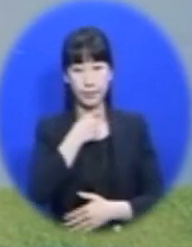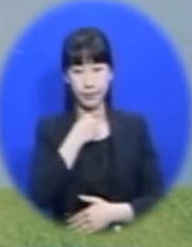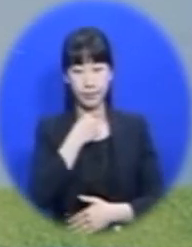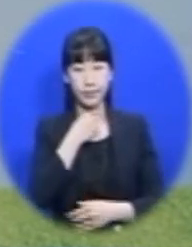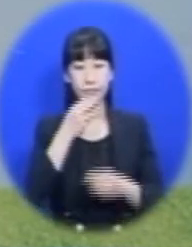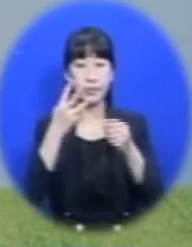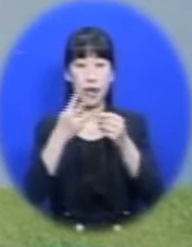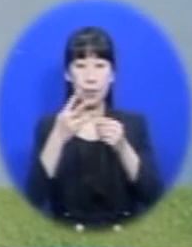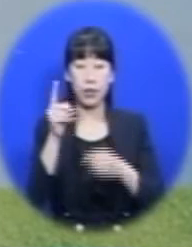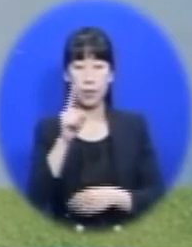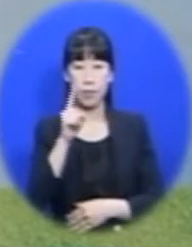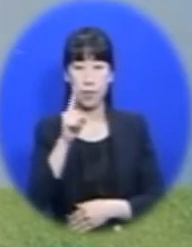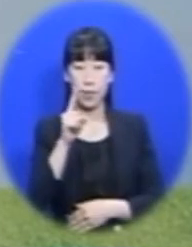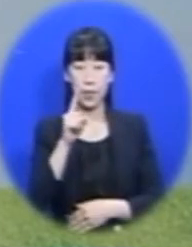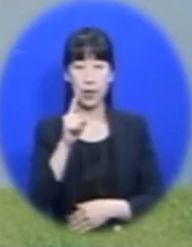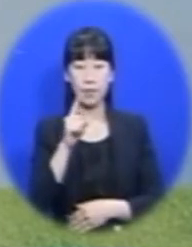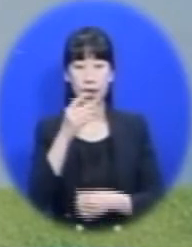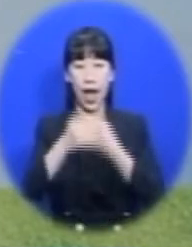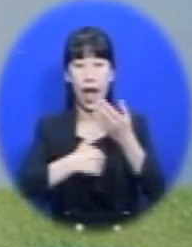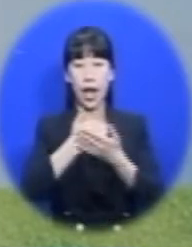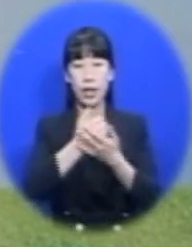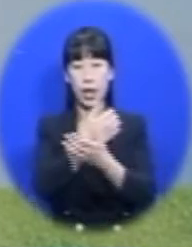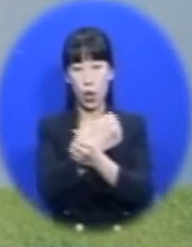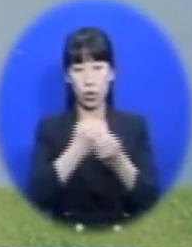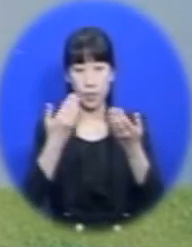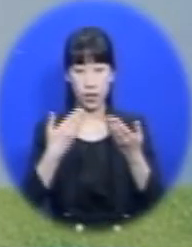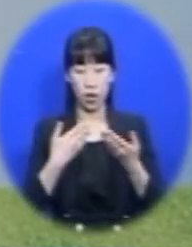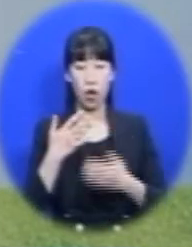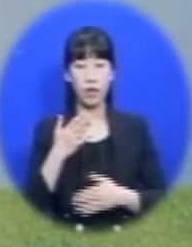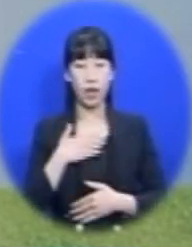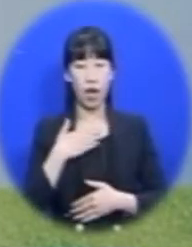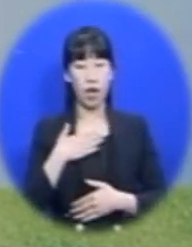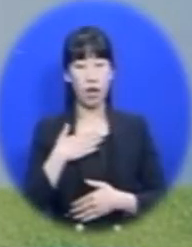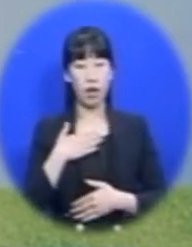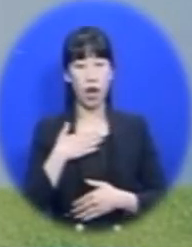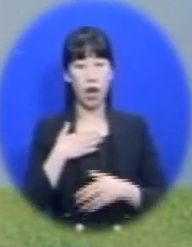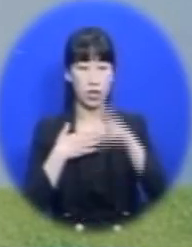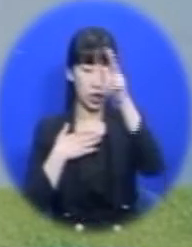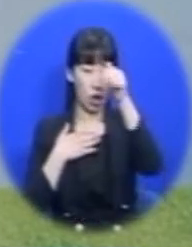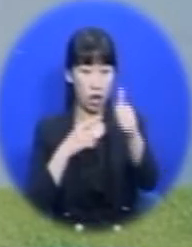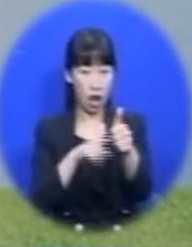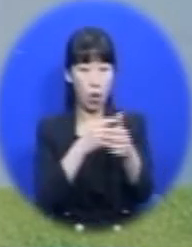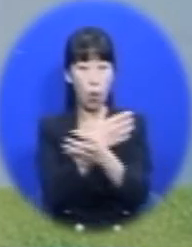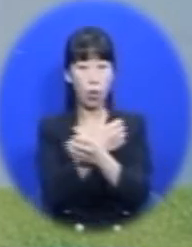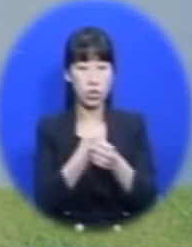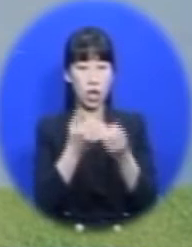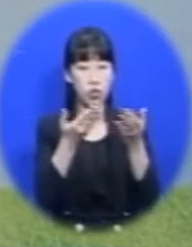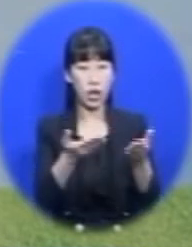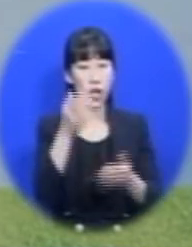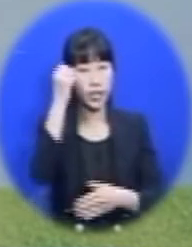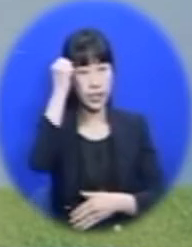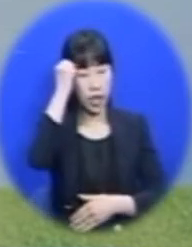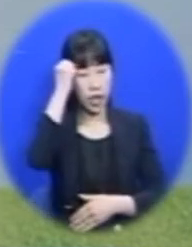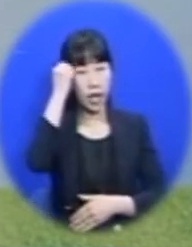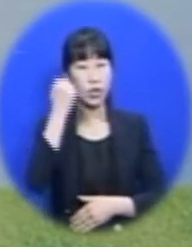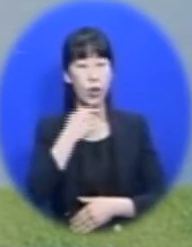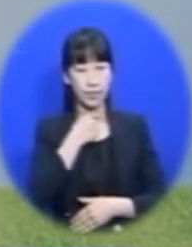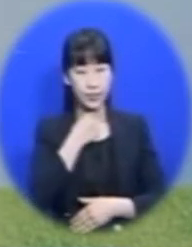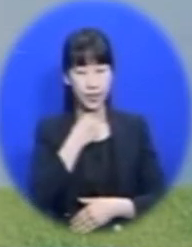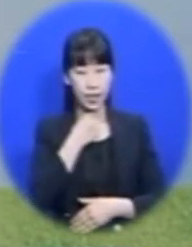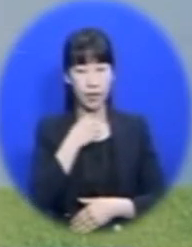그가 하나님의 용서를 받았다는 것과 나도 그를 용서한다는 사실을 기억했으면 좋겠습니다. 내가 그를